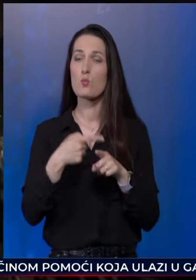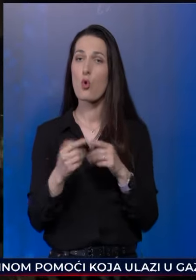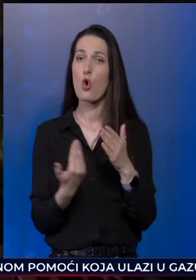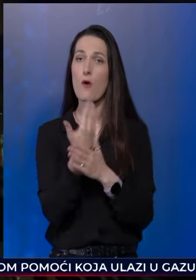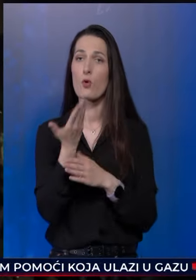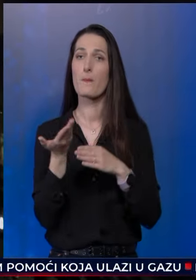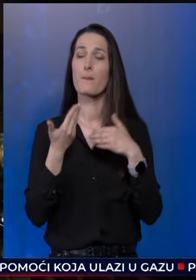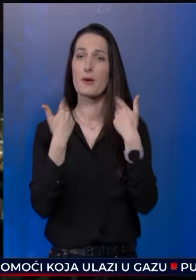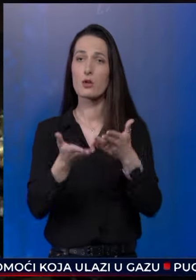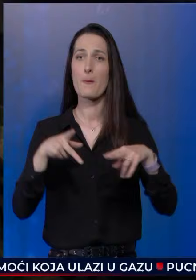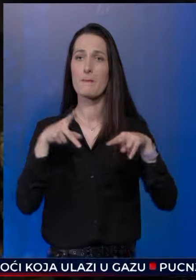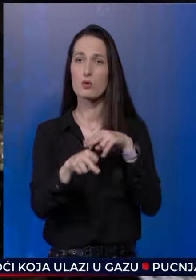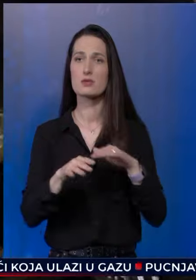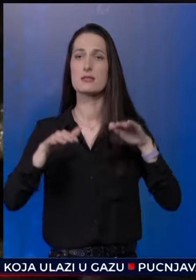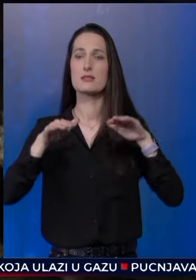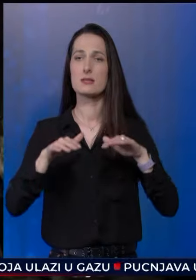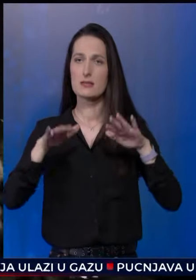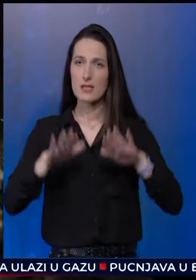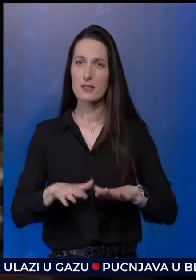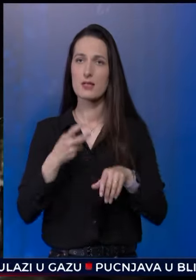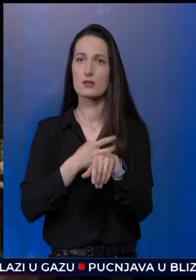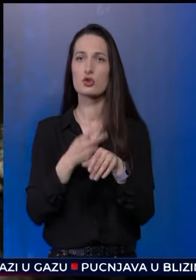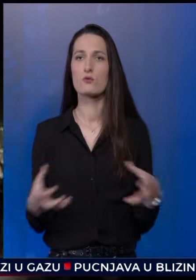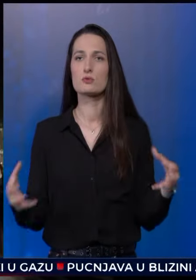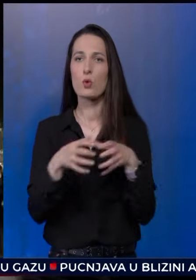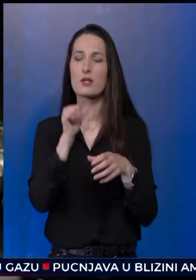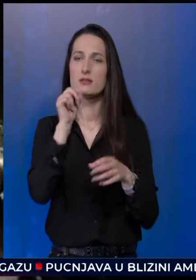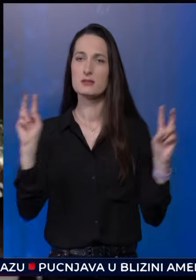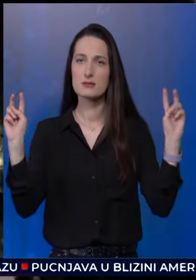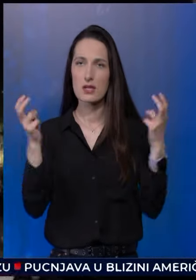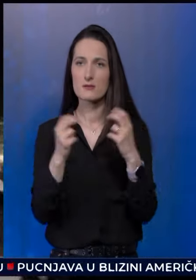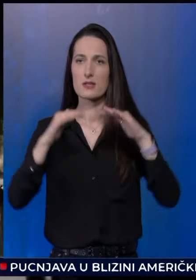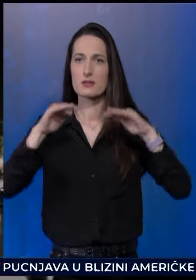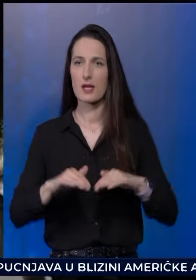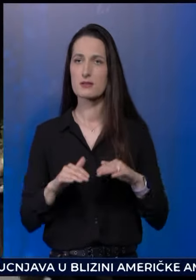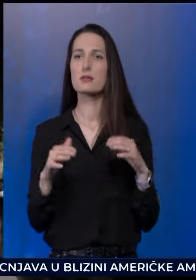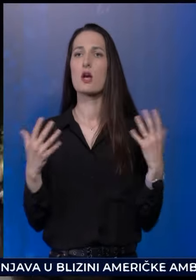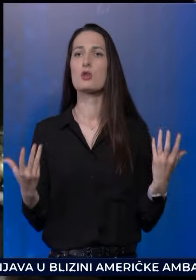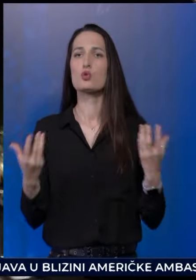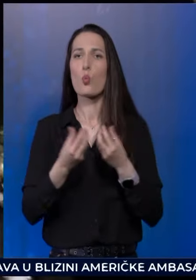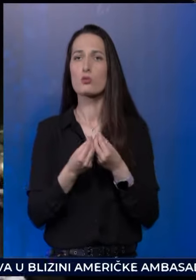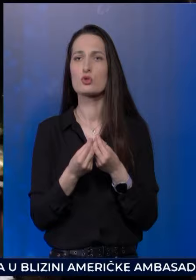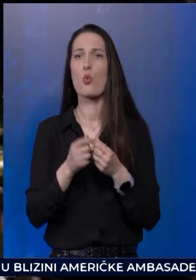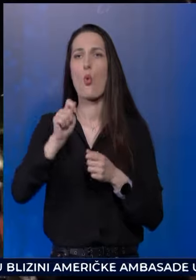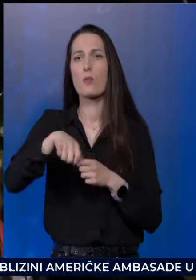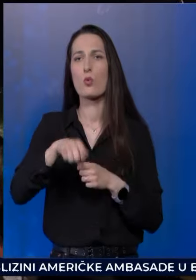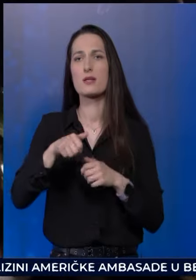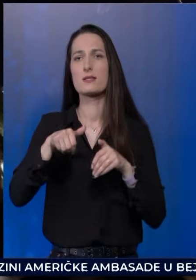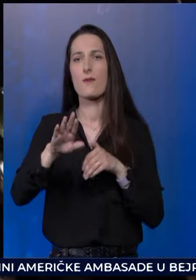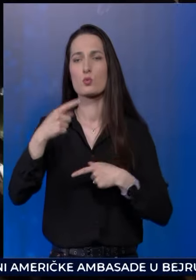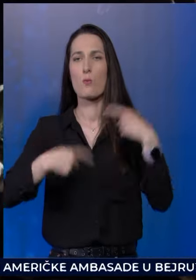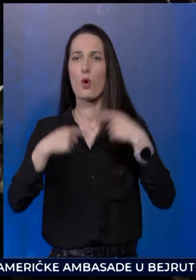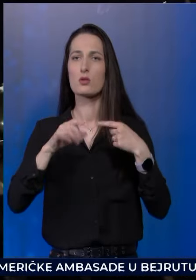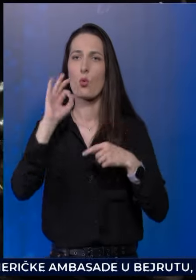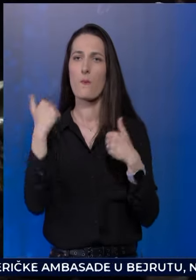prijedloga prekinuta je sjednica državnog zbora i sazvana sjednica Skupštinskog odbora za vanjsku politiku o prijedlogu